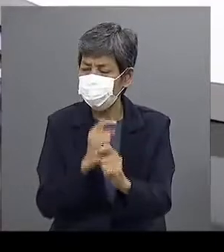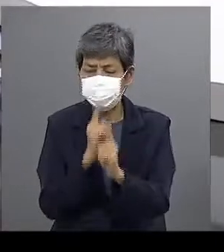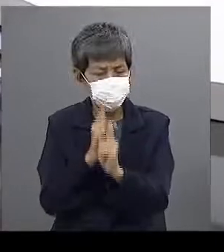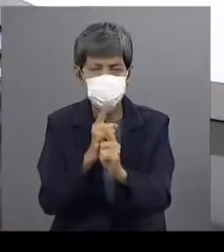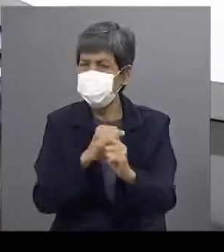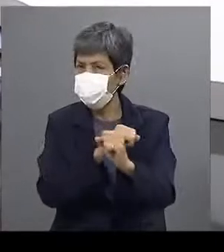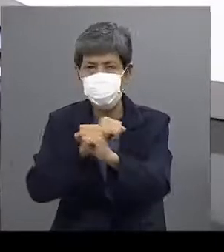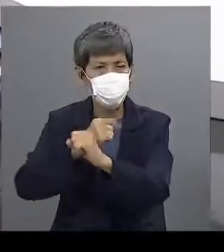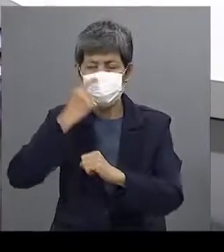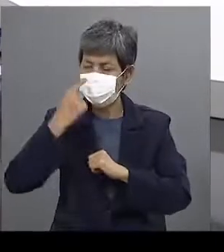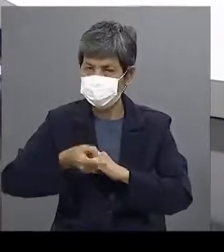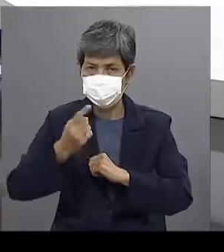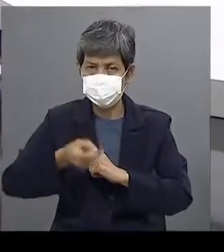อย่างเคร่งครัดครับค่ะขอบคุณคุณวสันต์